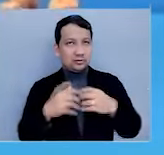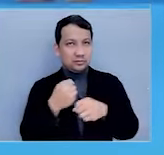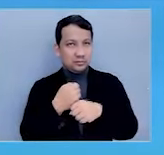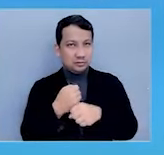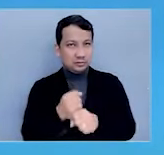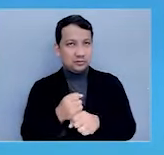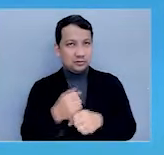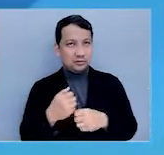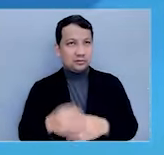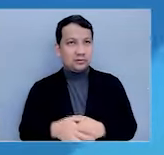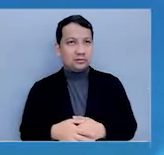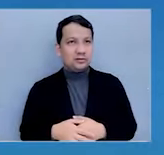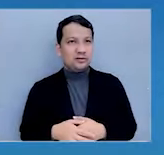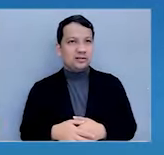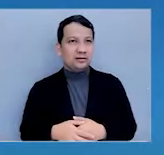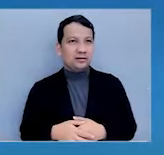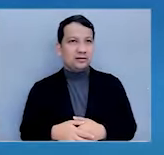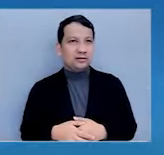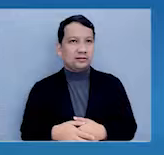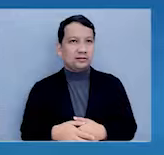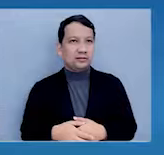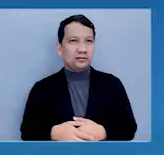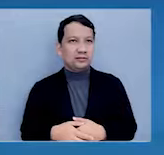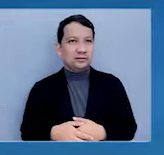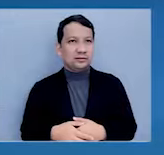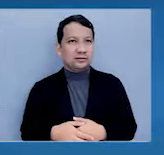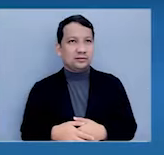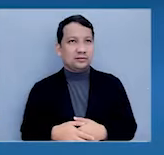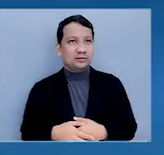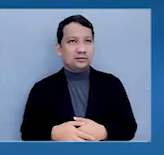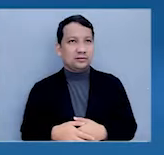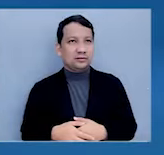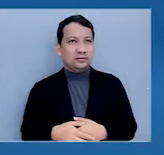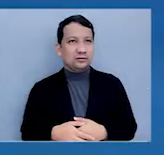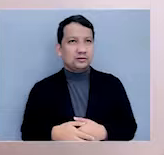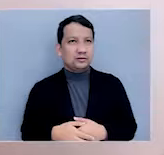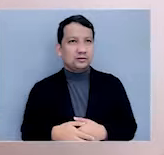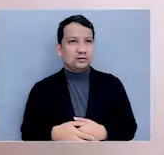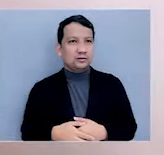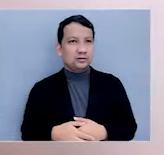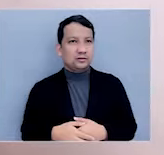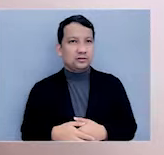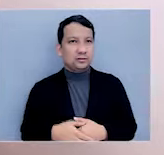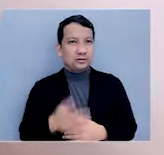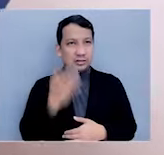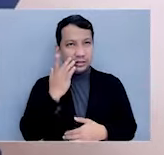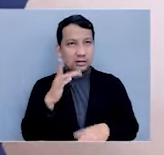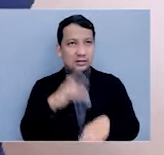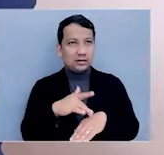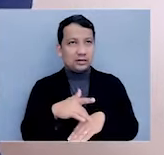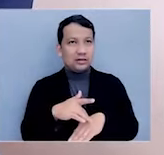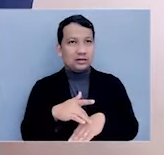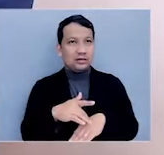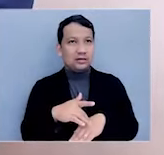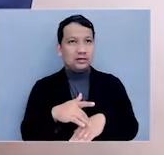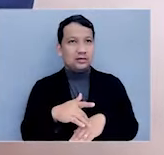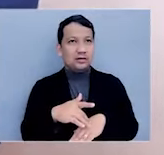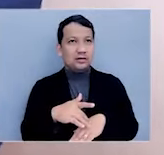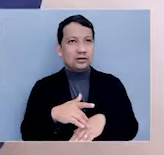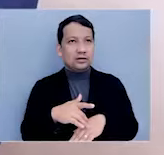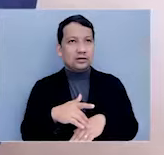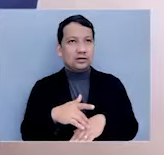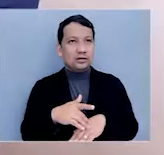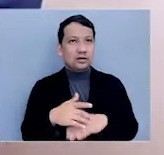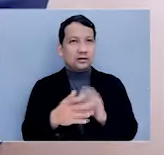nga, pakita mo nga sa amin. Yeah, yung like, for example, even yung judges, nakastock yung dog, itatouch nila yan yung top line, lahat